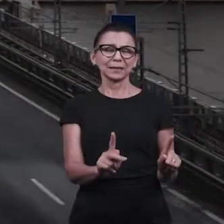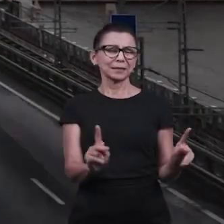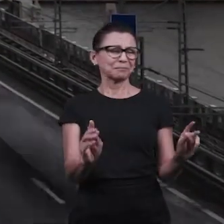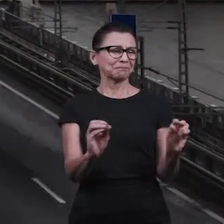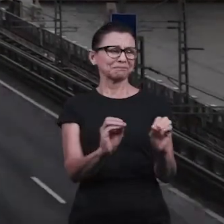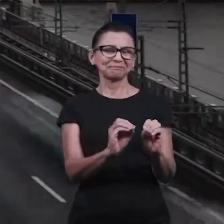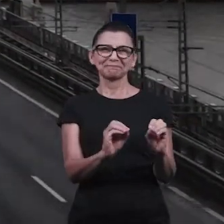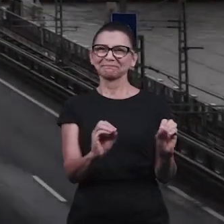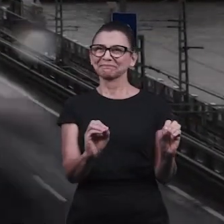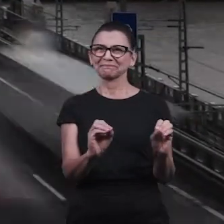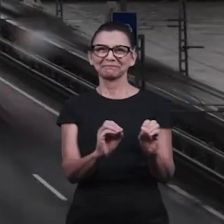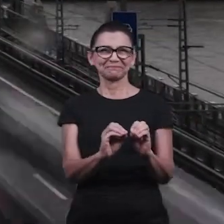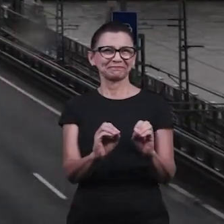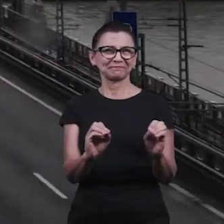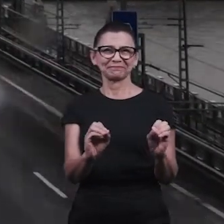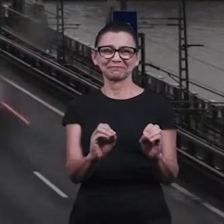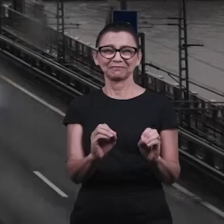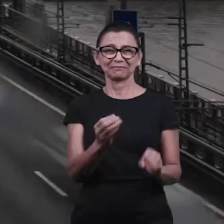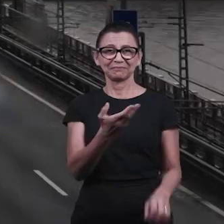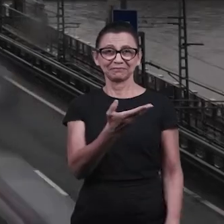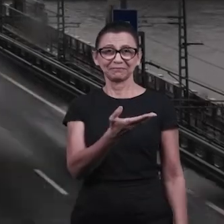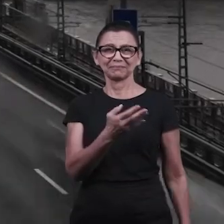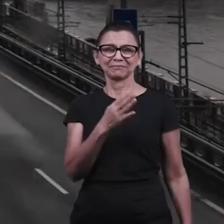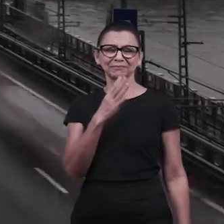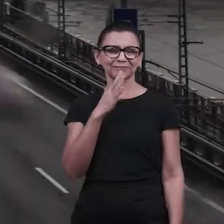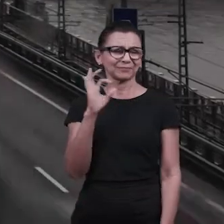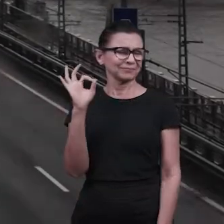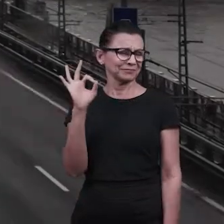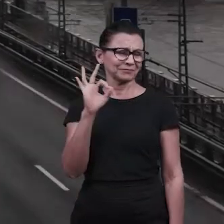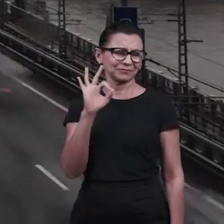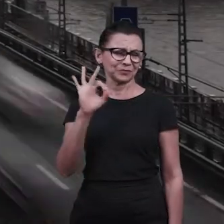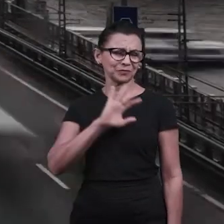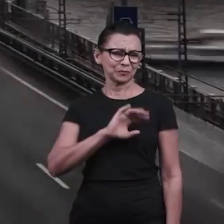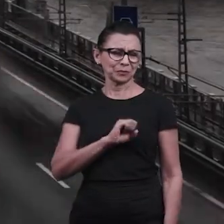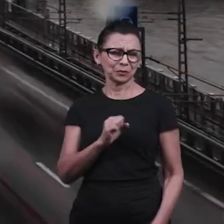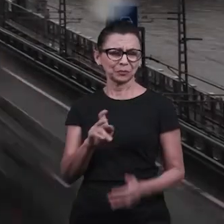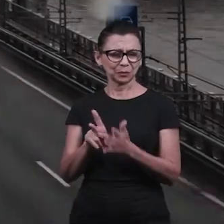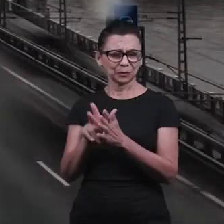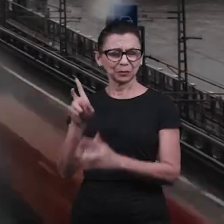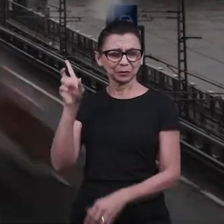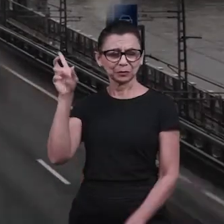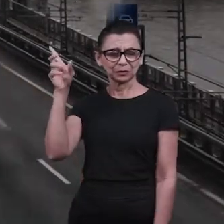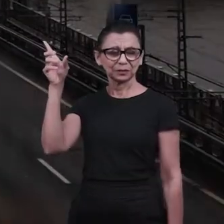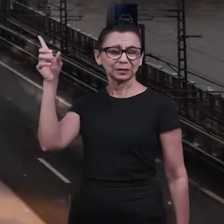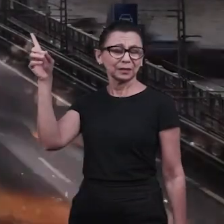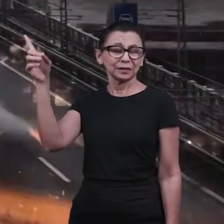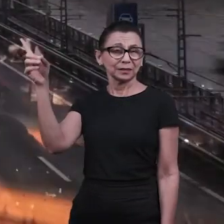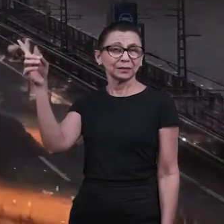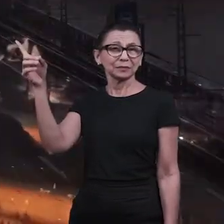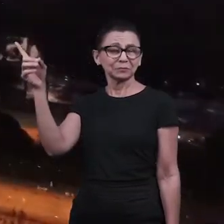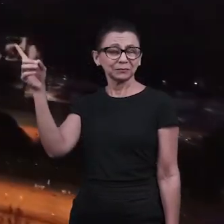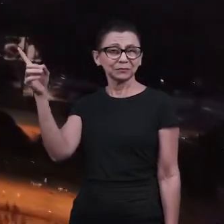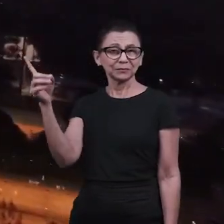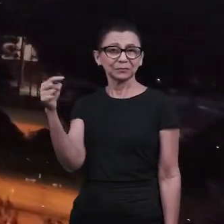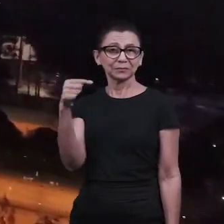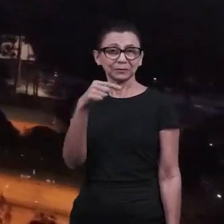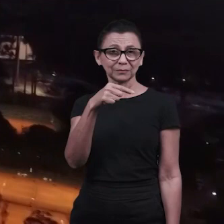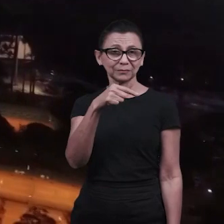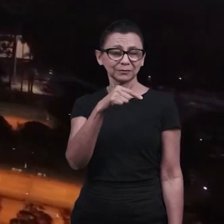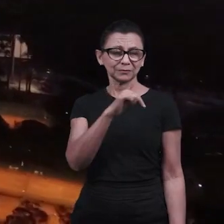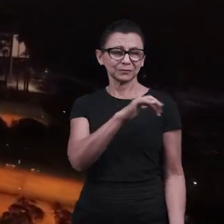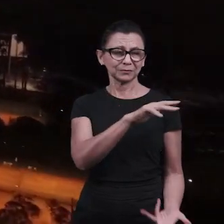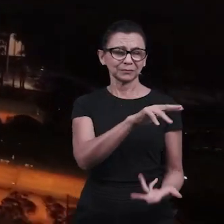mundo não conhece o que é amor. Este mundo